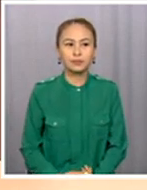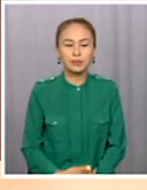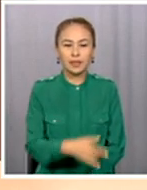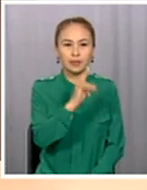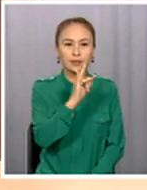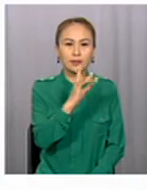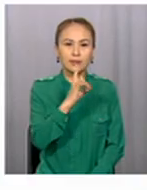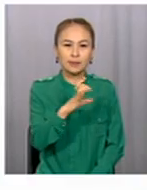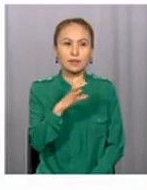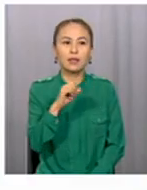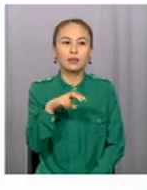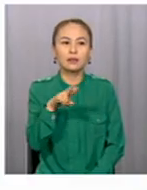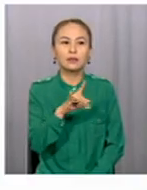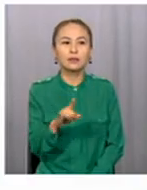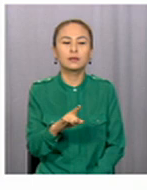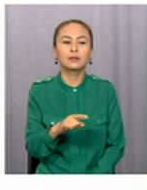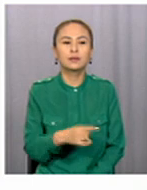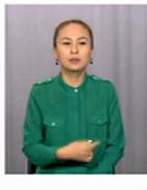алды.